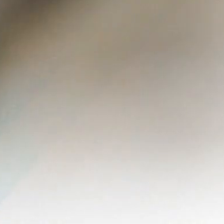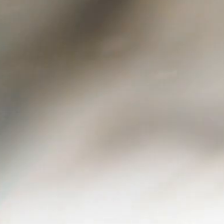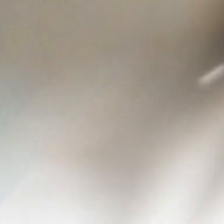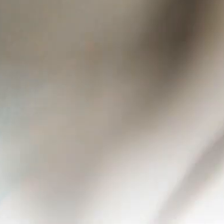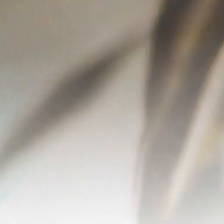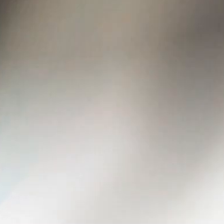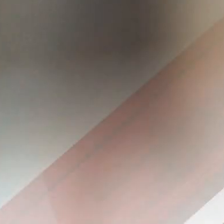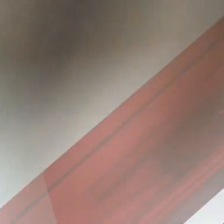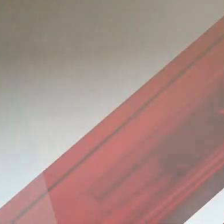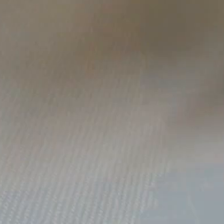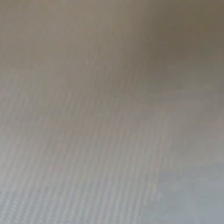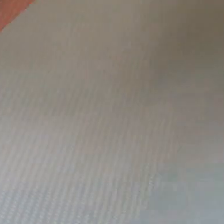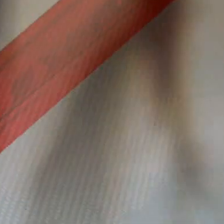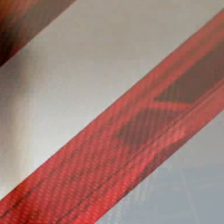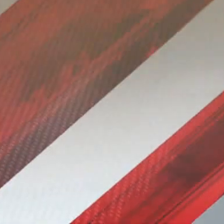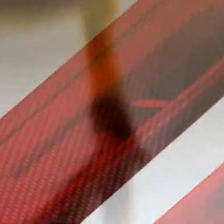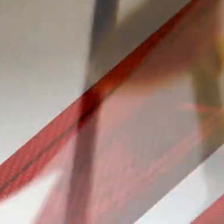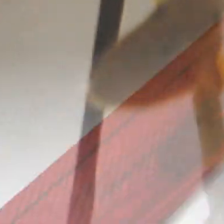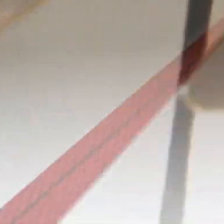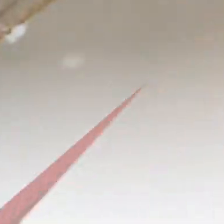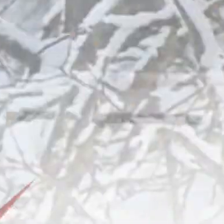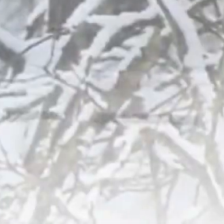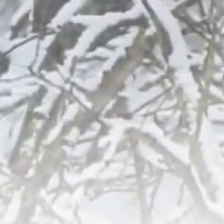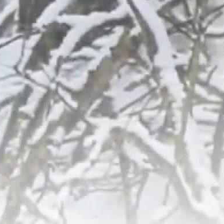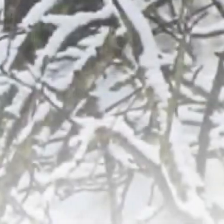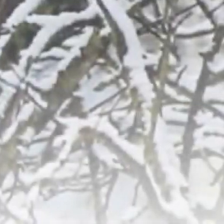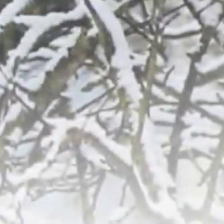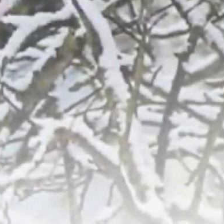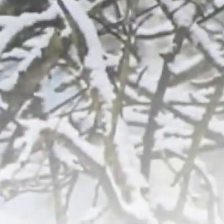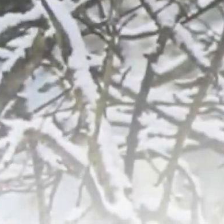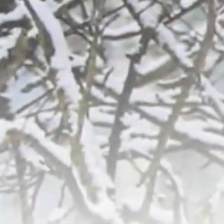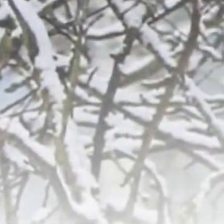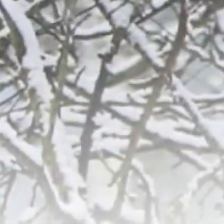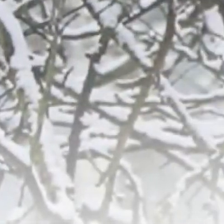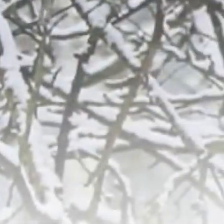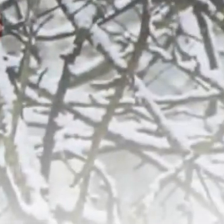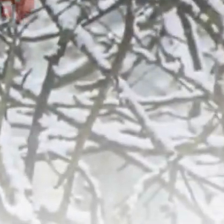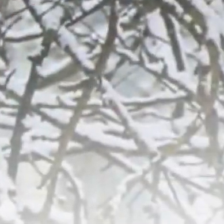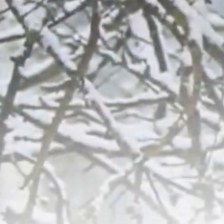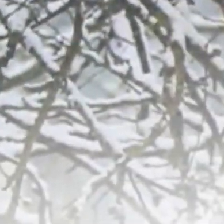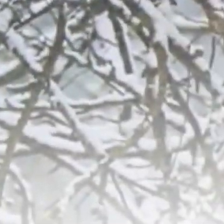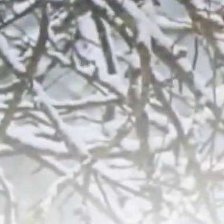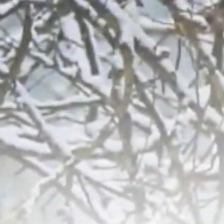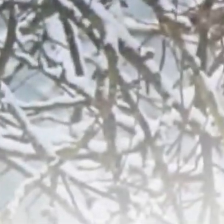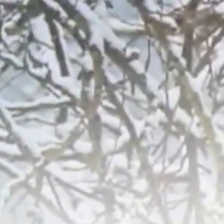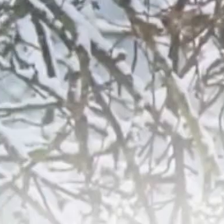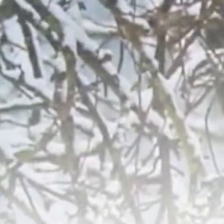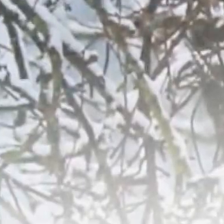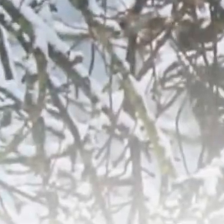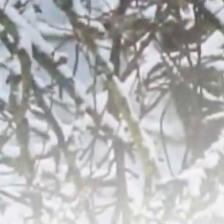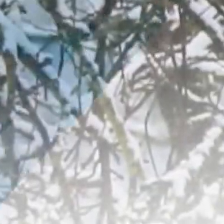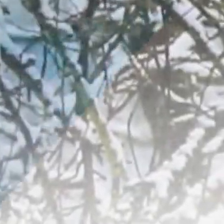па православным календары 7 снежня імяніны у Клімента і Пятра. У каталікоў дзень анёла адзначаць